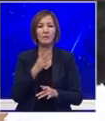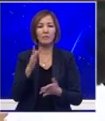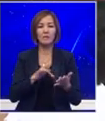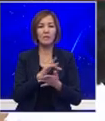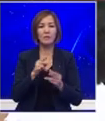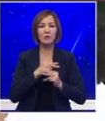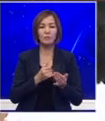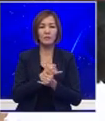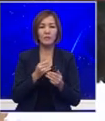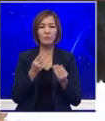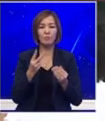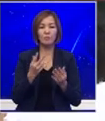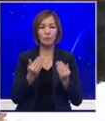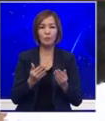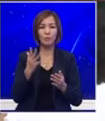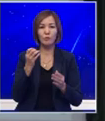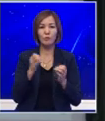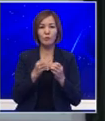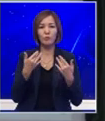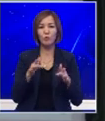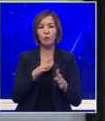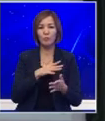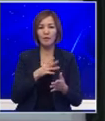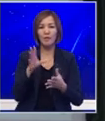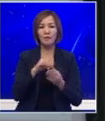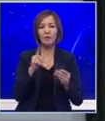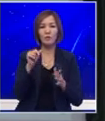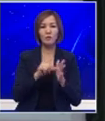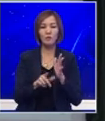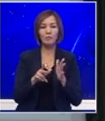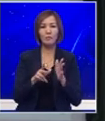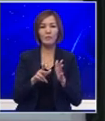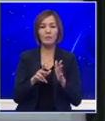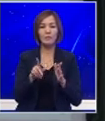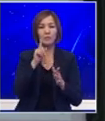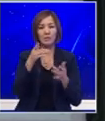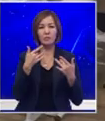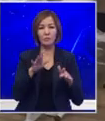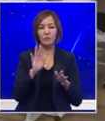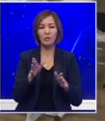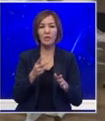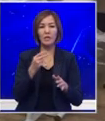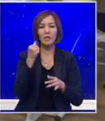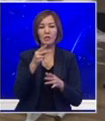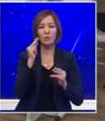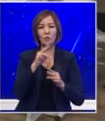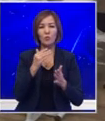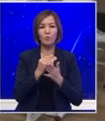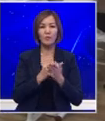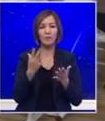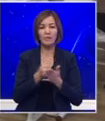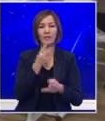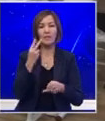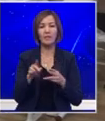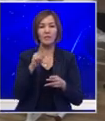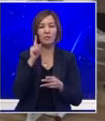қаласында жұмыс істейді. Бүгінде 510 түлегі бар. Биыл тағы 168 тай қатарға қосылды. Айта кетейік, 2 жылдық оқу бағдарламасын сәтті